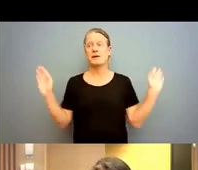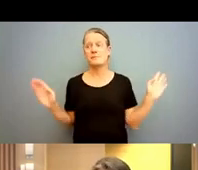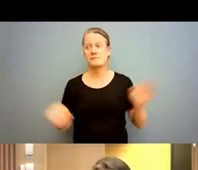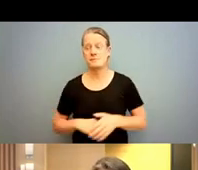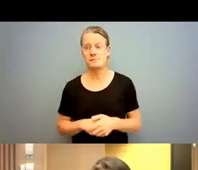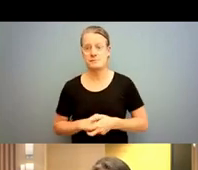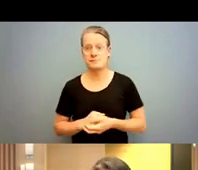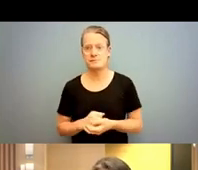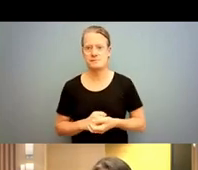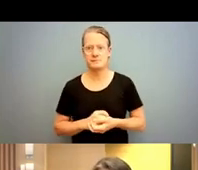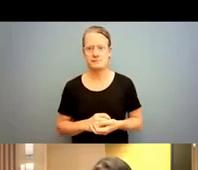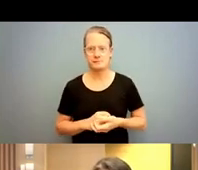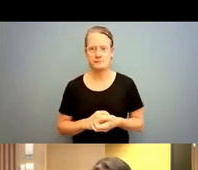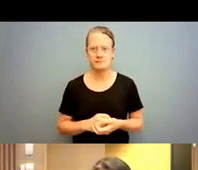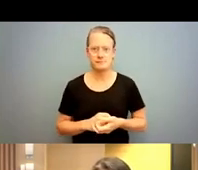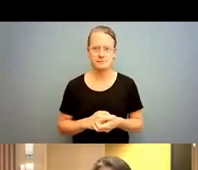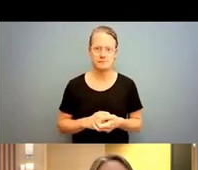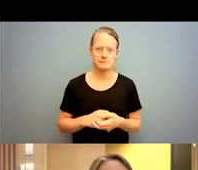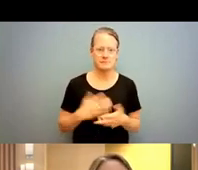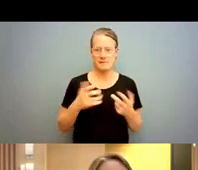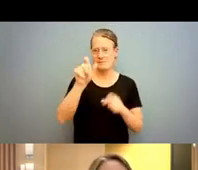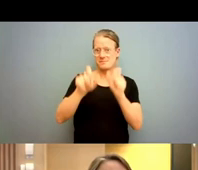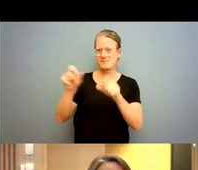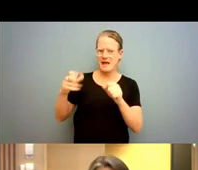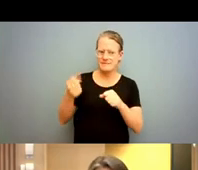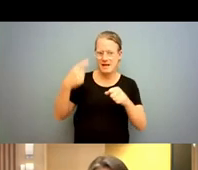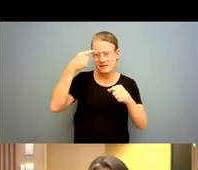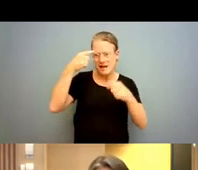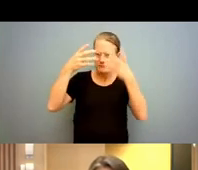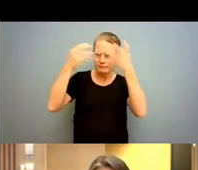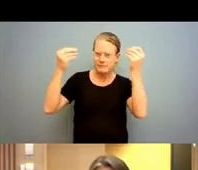Oi, koihke perkulai mun hersko.